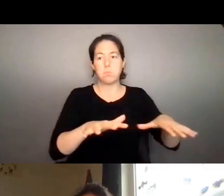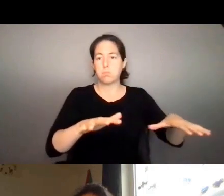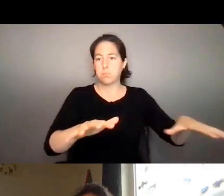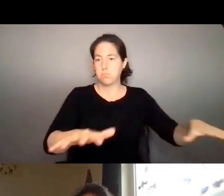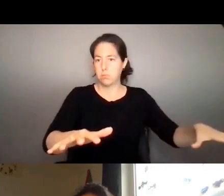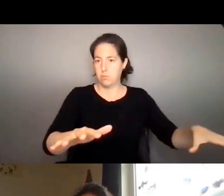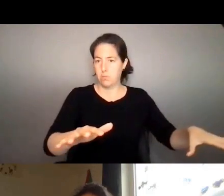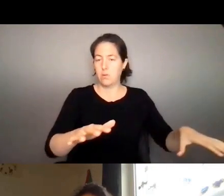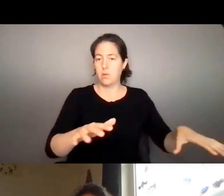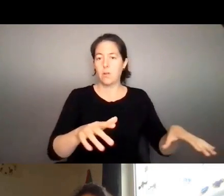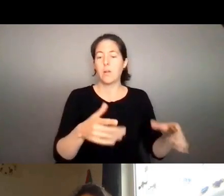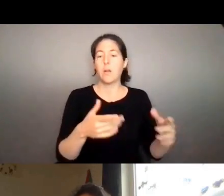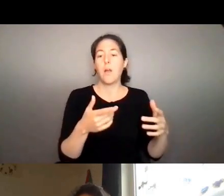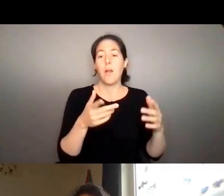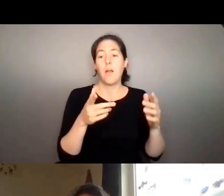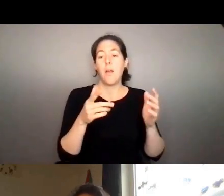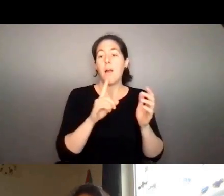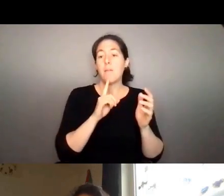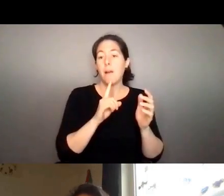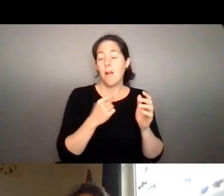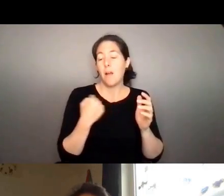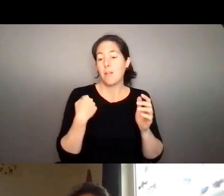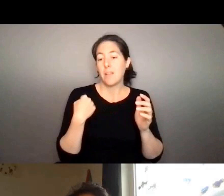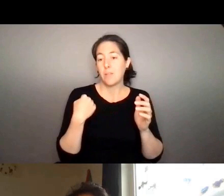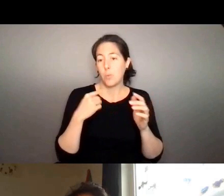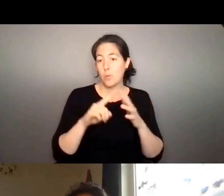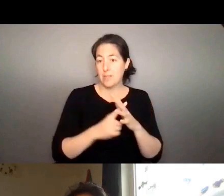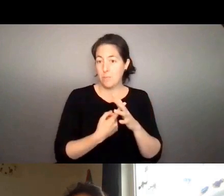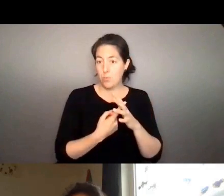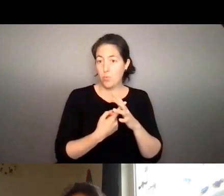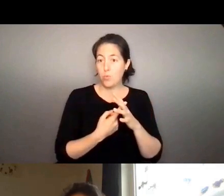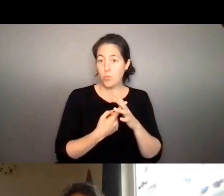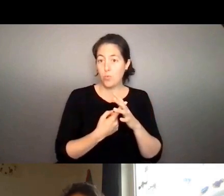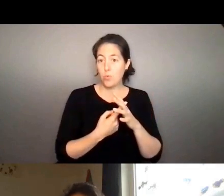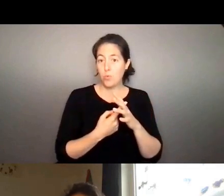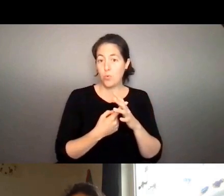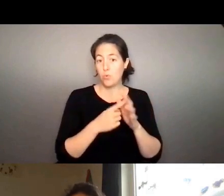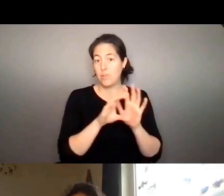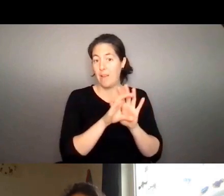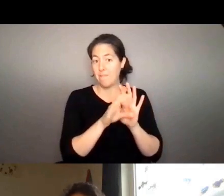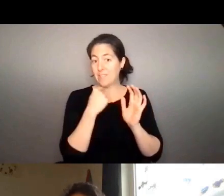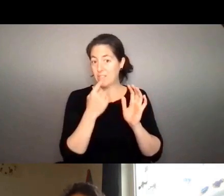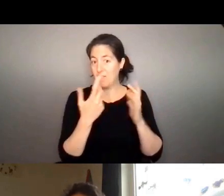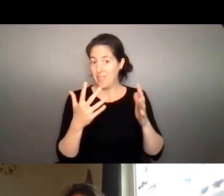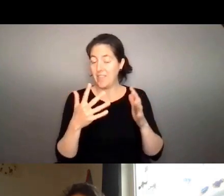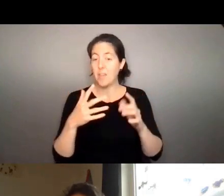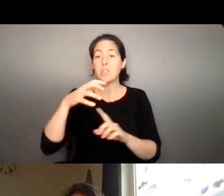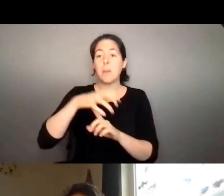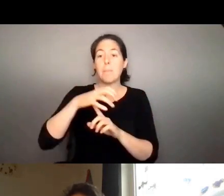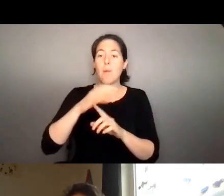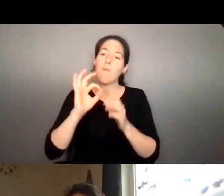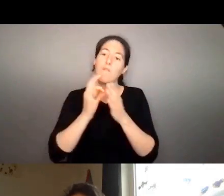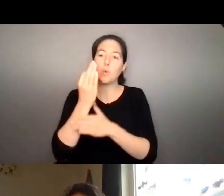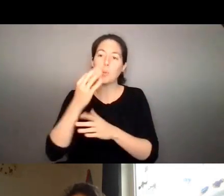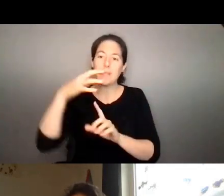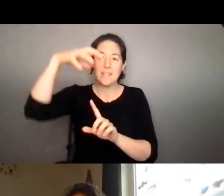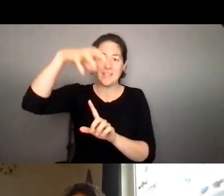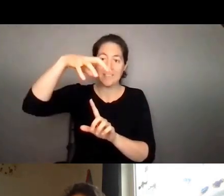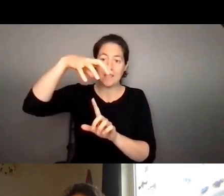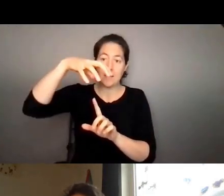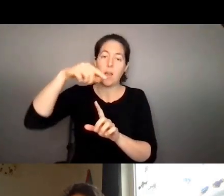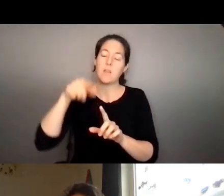s'installer. Puis, dans le fond, comme on disait au début de ce graphique-là, le champignon, le fruit, c'est vraiment une stratégie